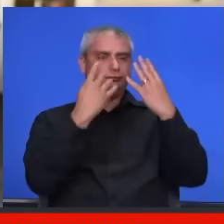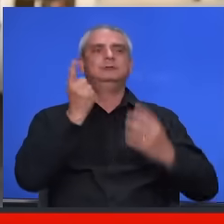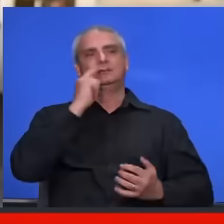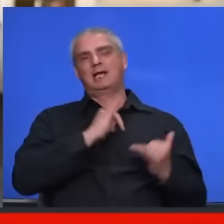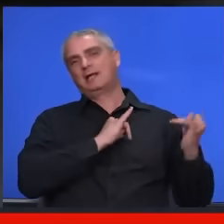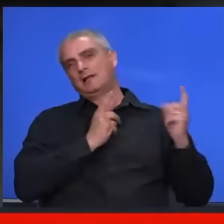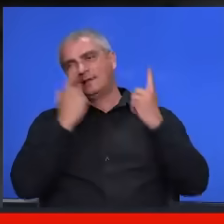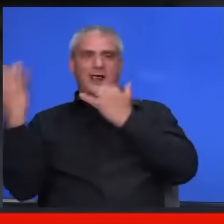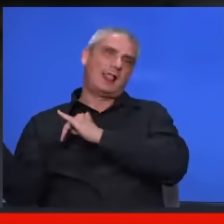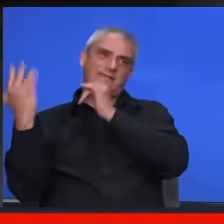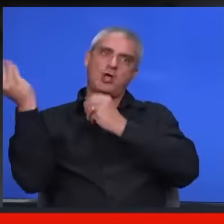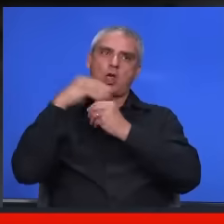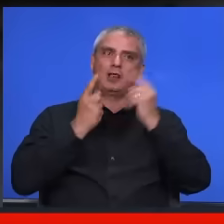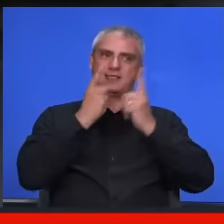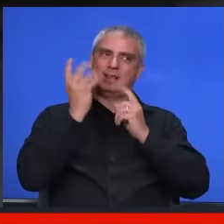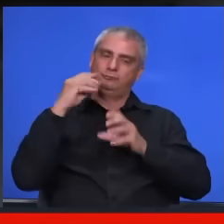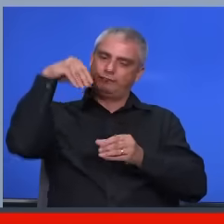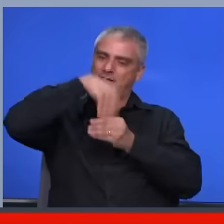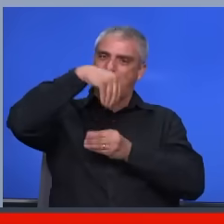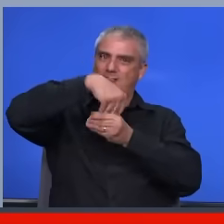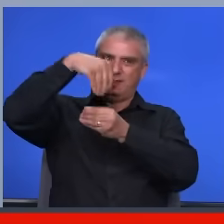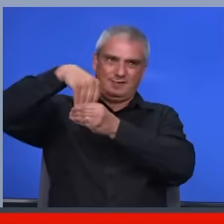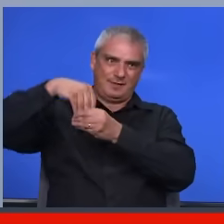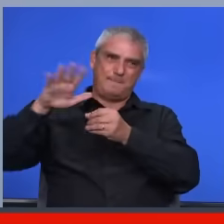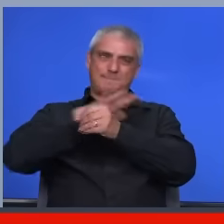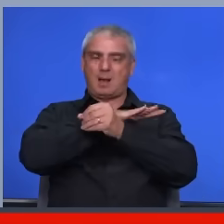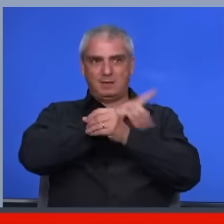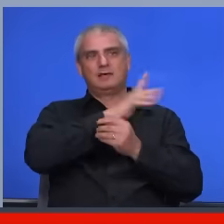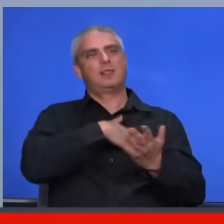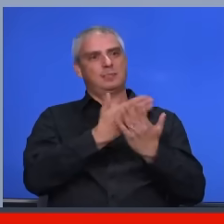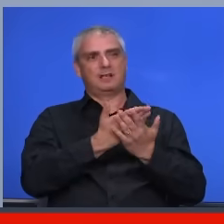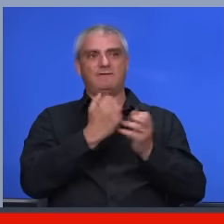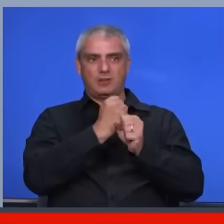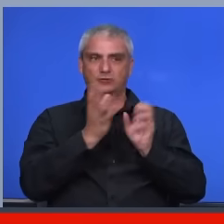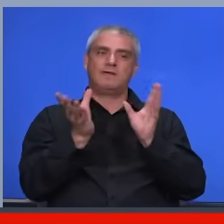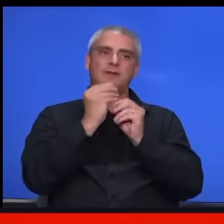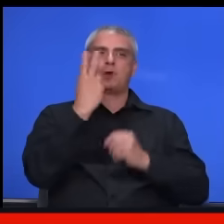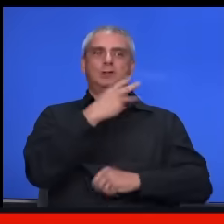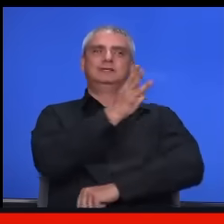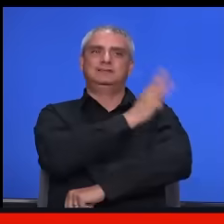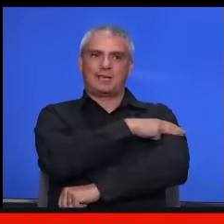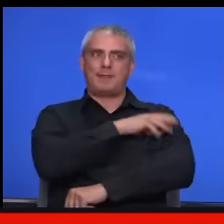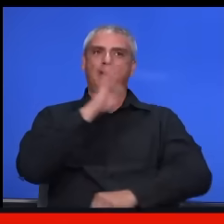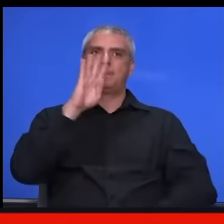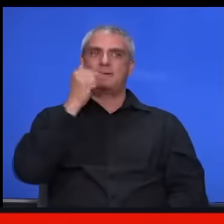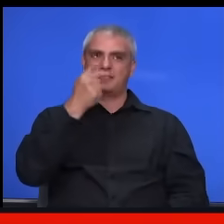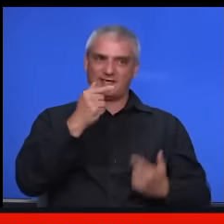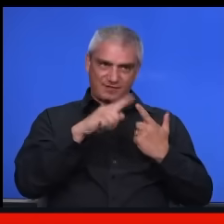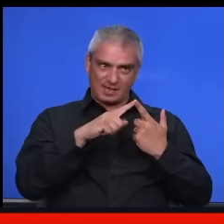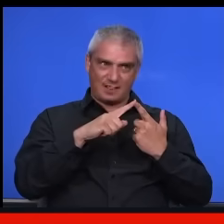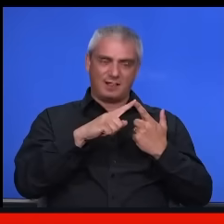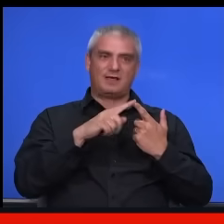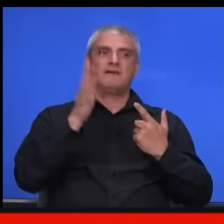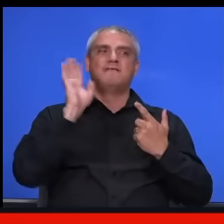צורך להביא עוד טילים כדי לחמש את הסוללה. התנדבה למשימה, ואיתה התנדבו גם סמל בנימין גבריאל